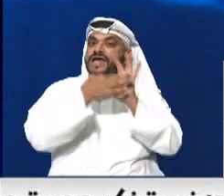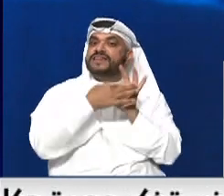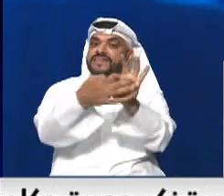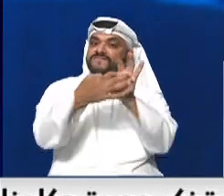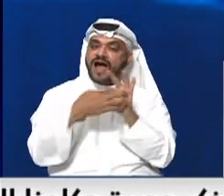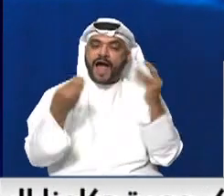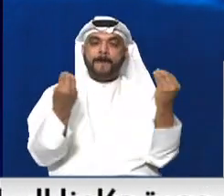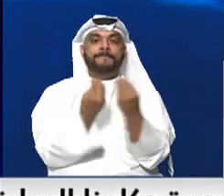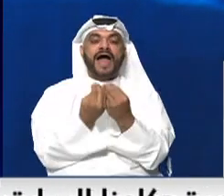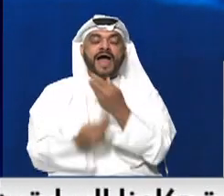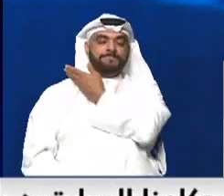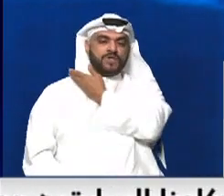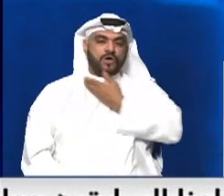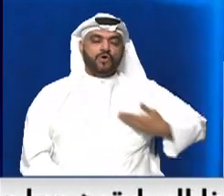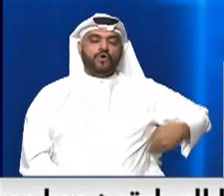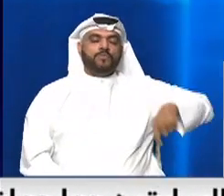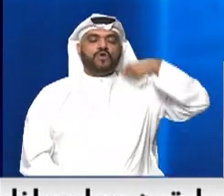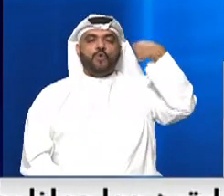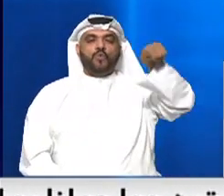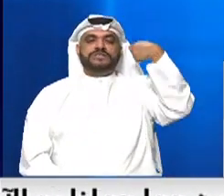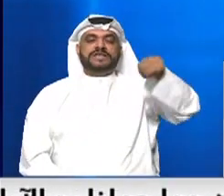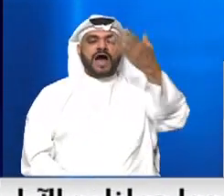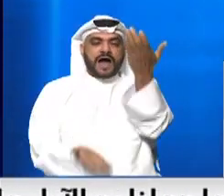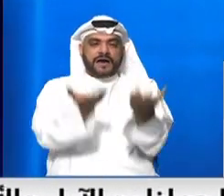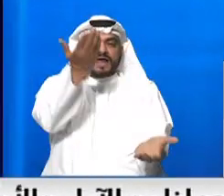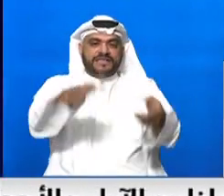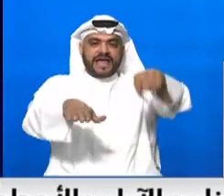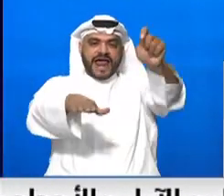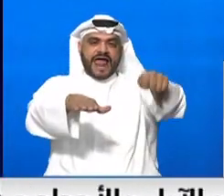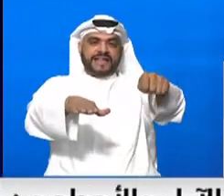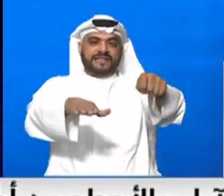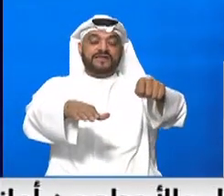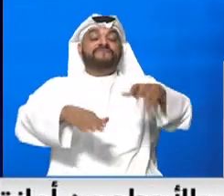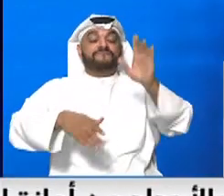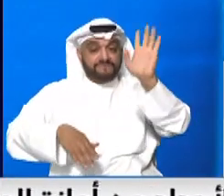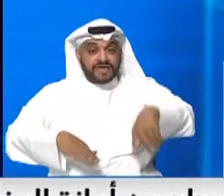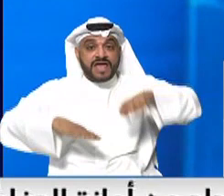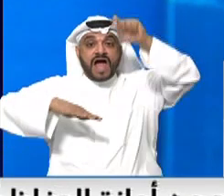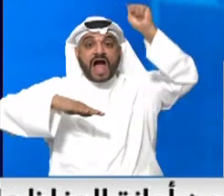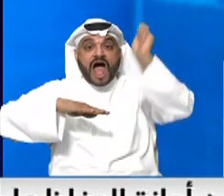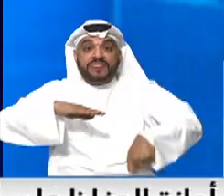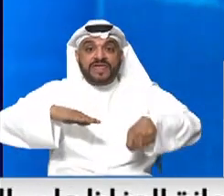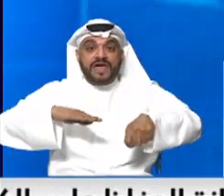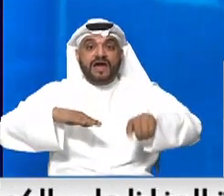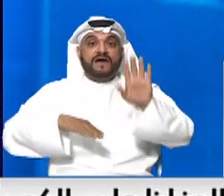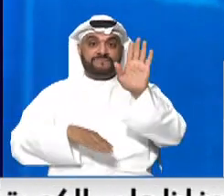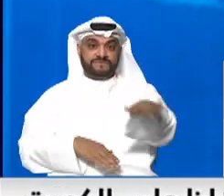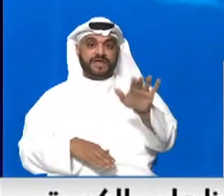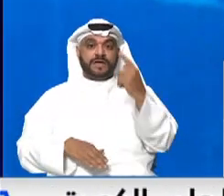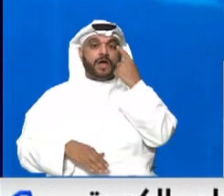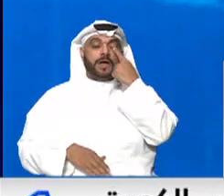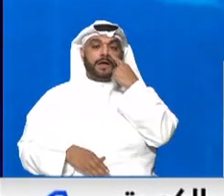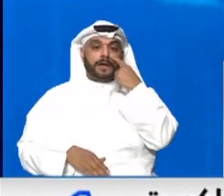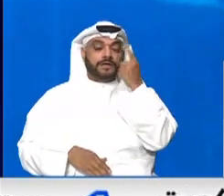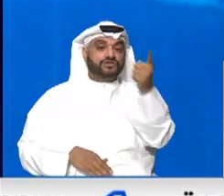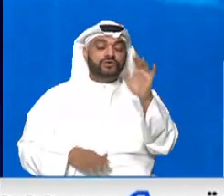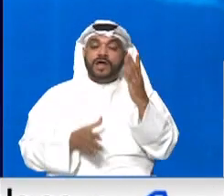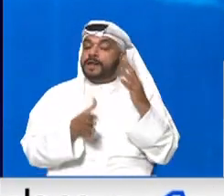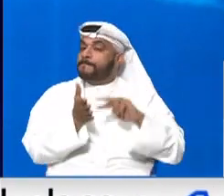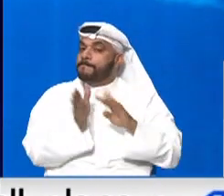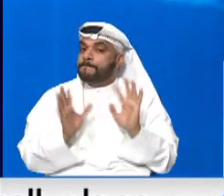ديونهم المثبته باحكام قضائيه نهائيه من عده فئات مثل كبار